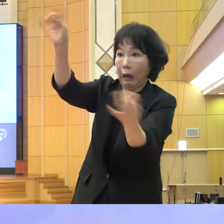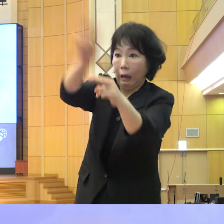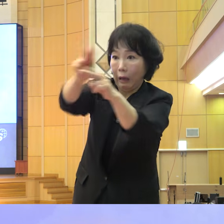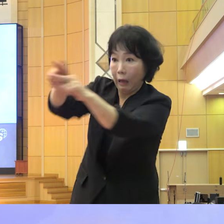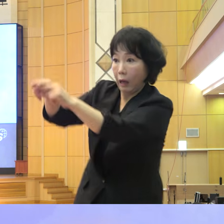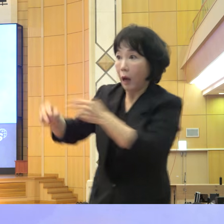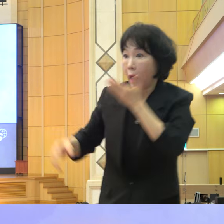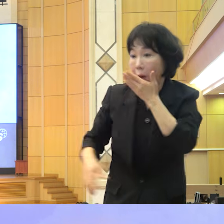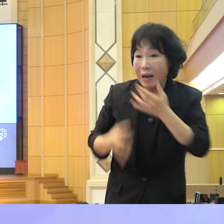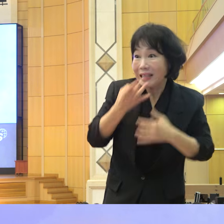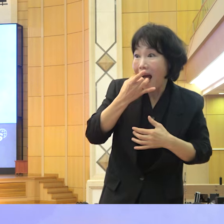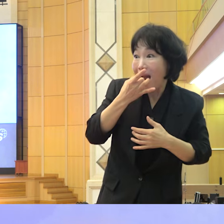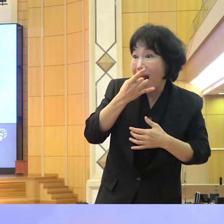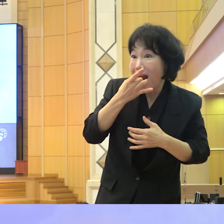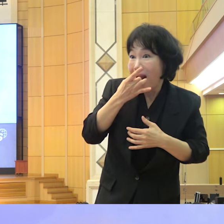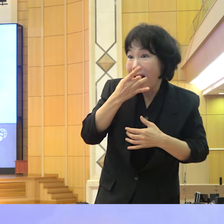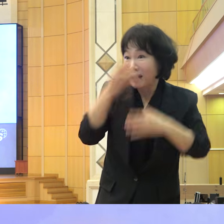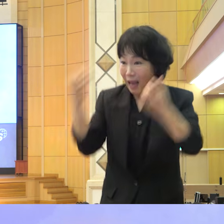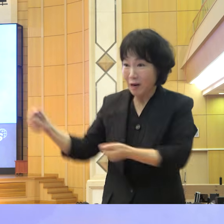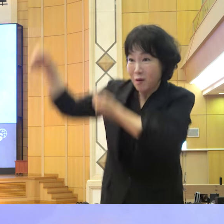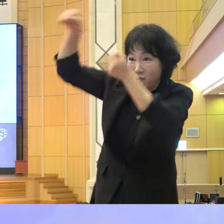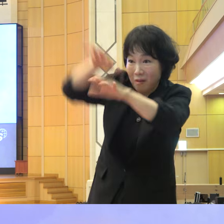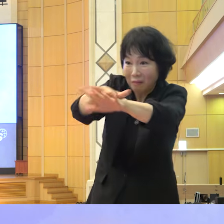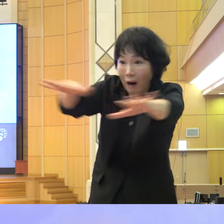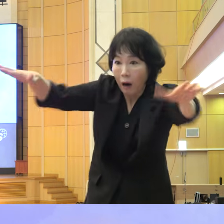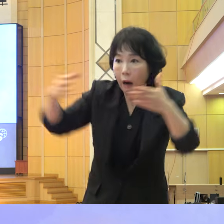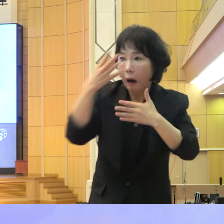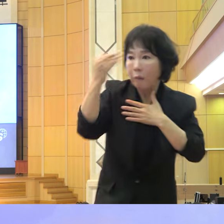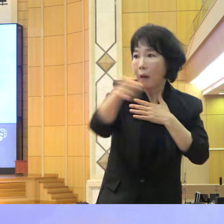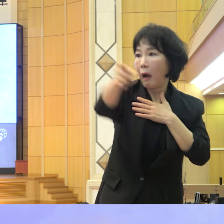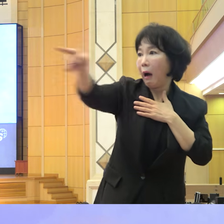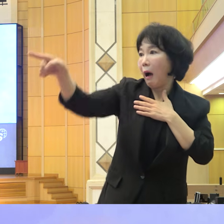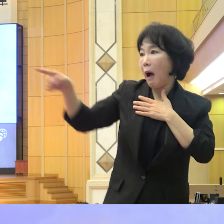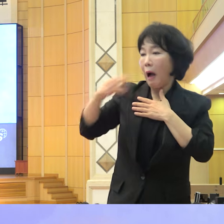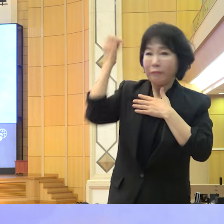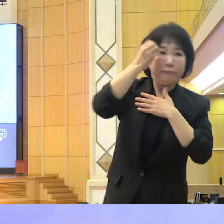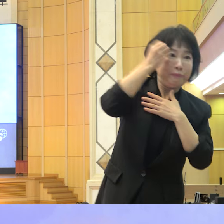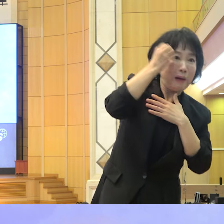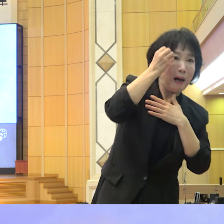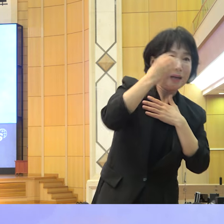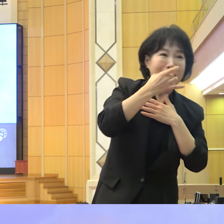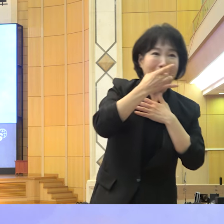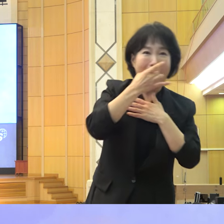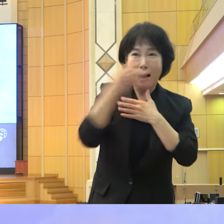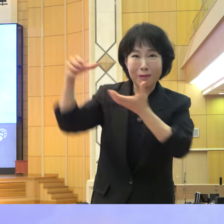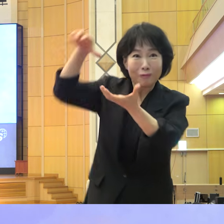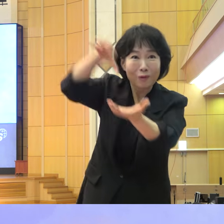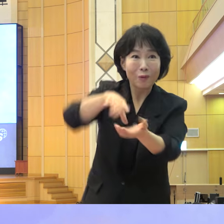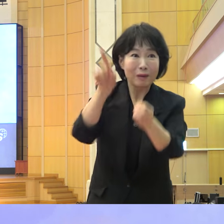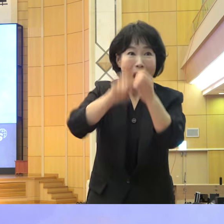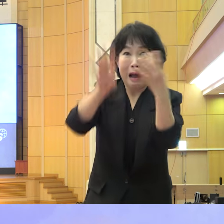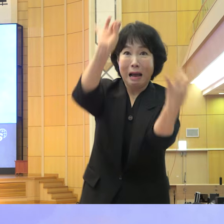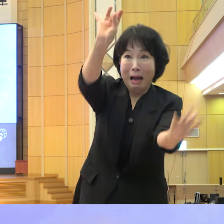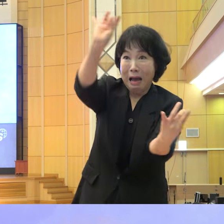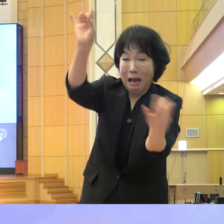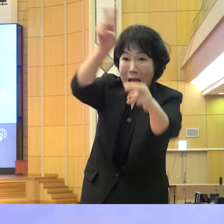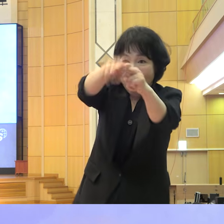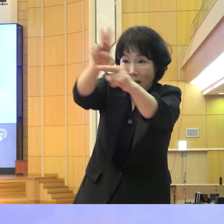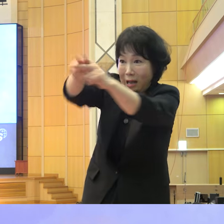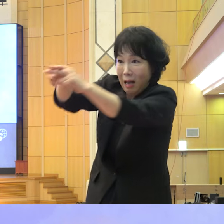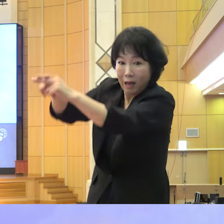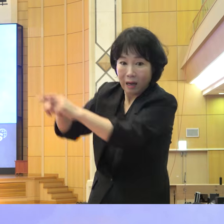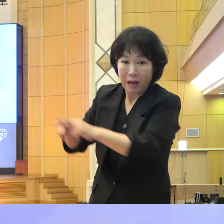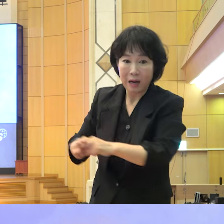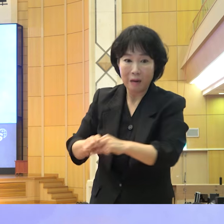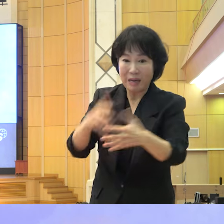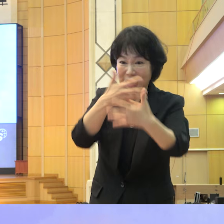양푼에다 쌀을 그냥 넘치도록 그냥 부어놓고 뭐 문종이 같은 거 오래가지고 막 금줄처럼 해서 늘어놓고 그림이 그냥